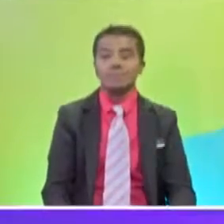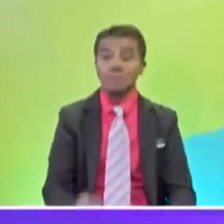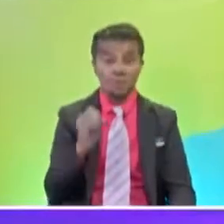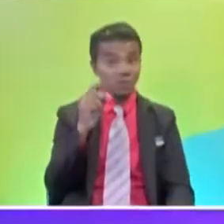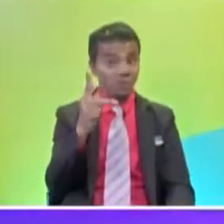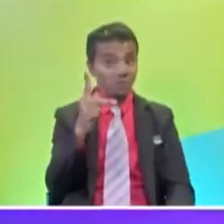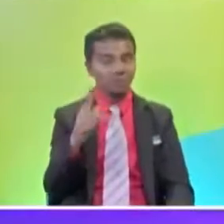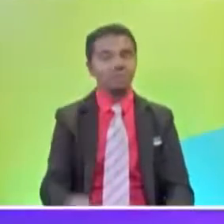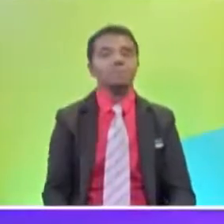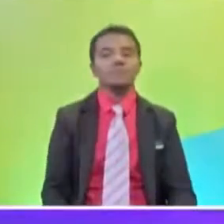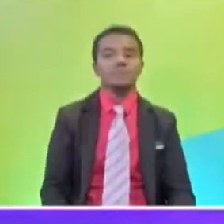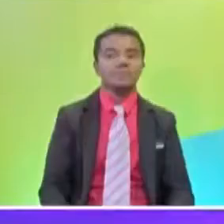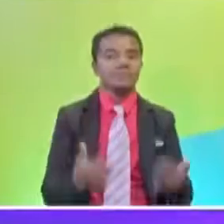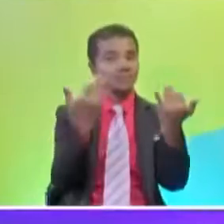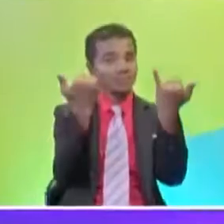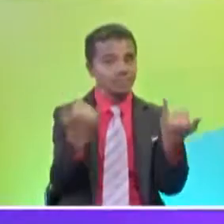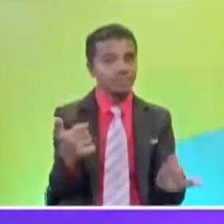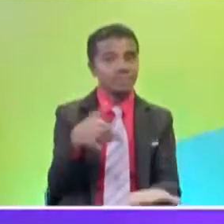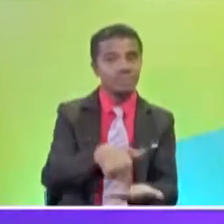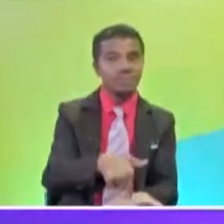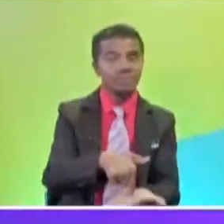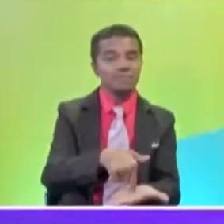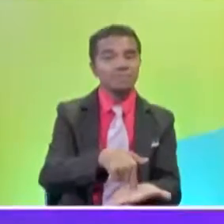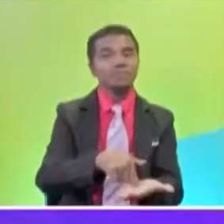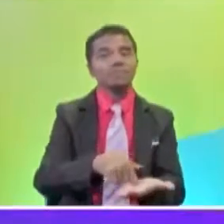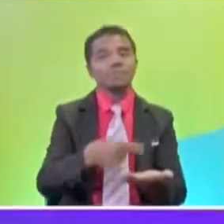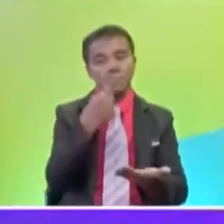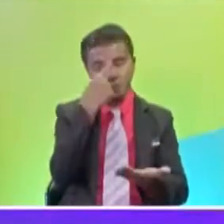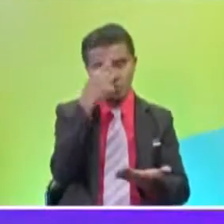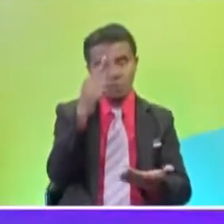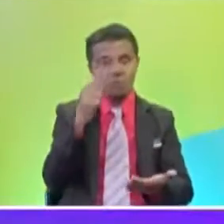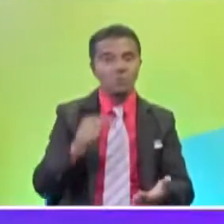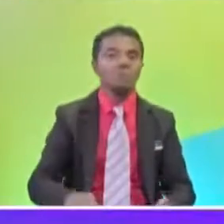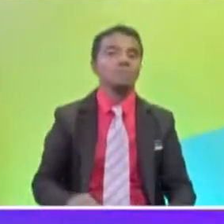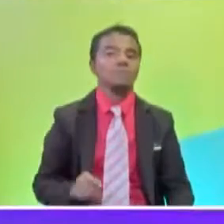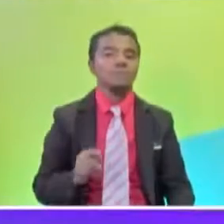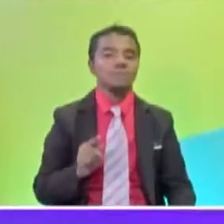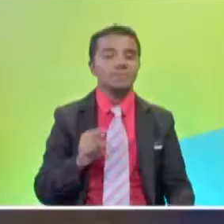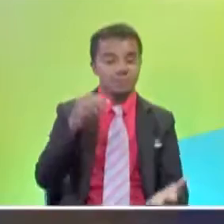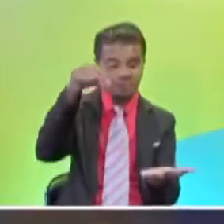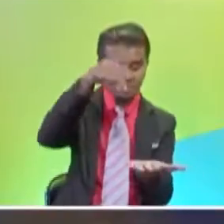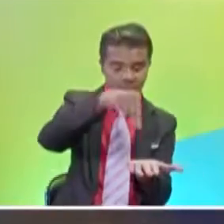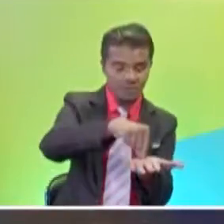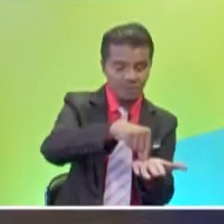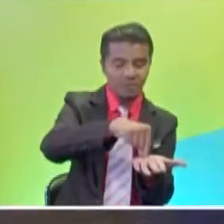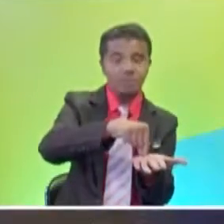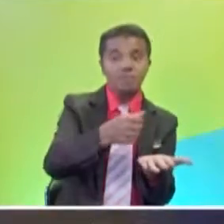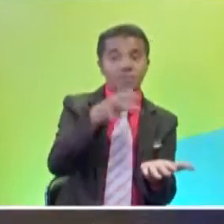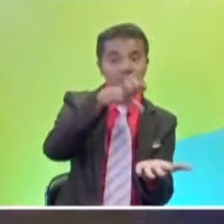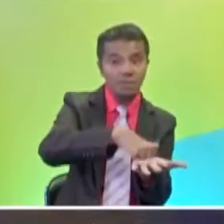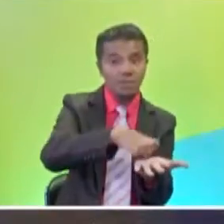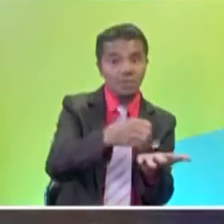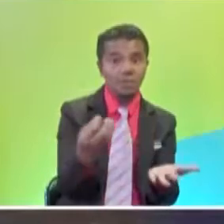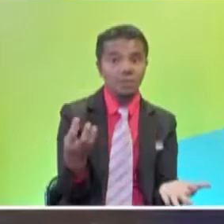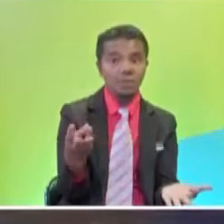2 cara penanaman biji benih. Yang tadi biji benih halus. Okey, biji benih kasar pula macam mana? Okey, biji benih kasar kita